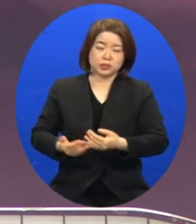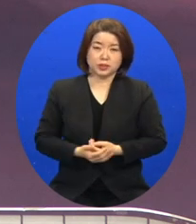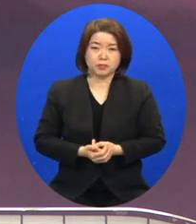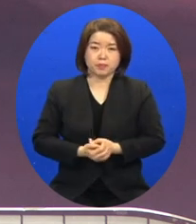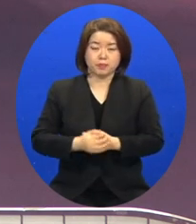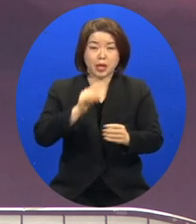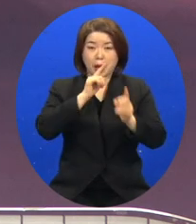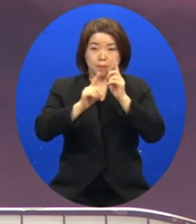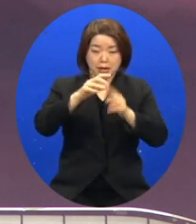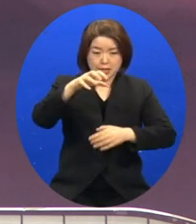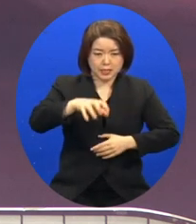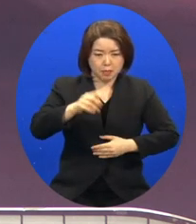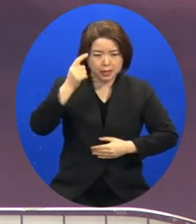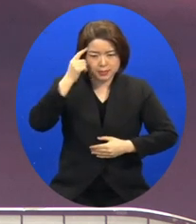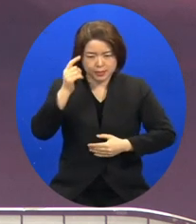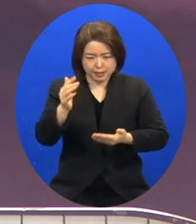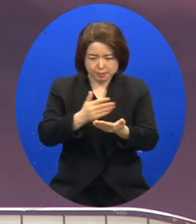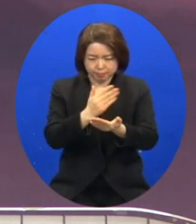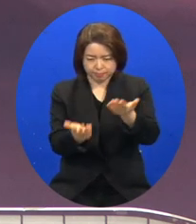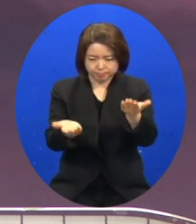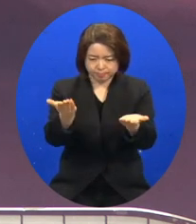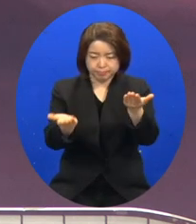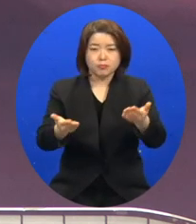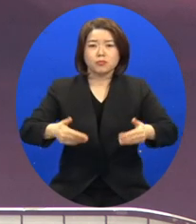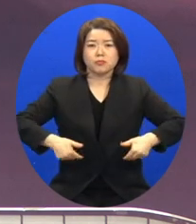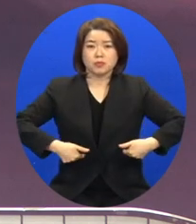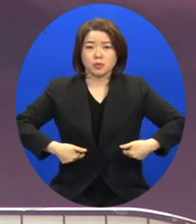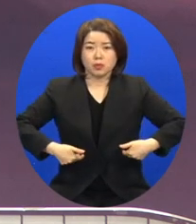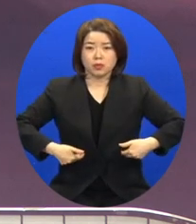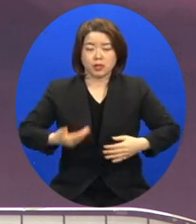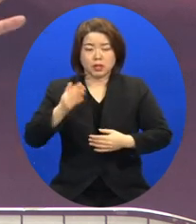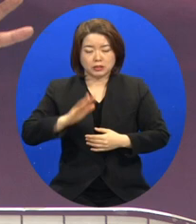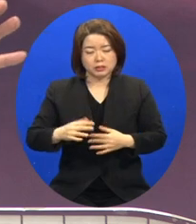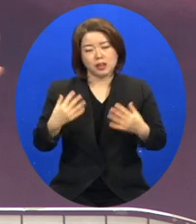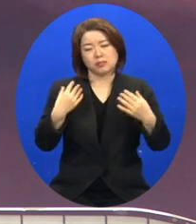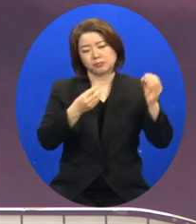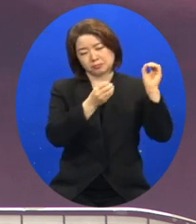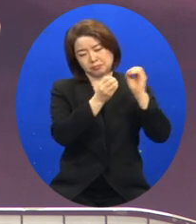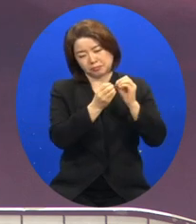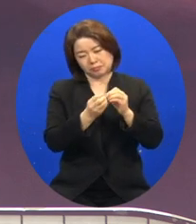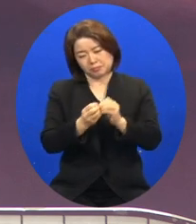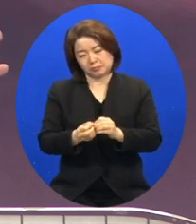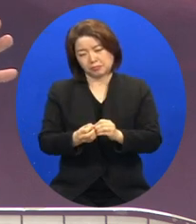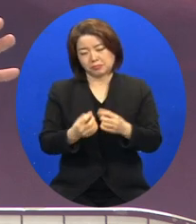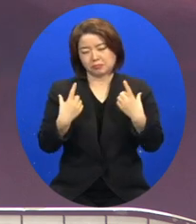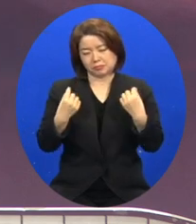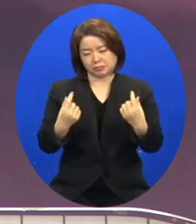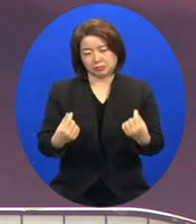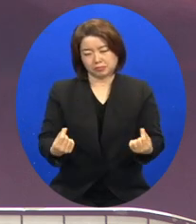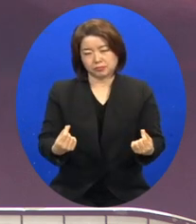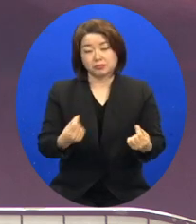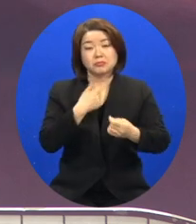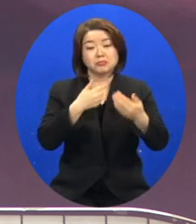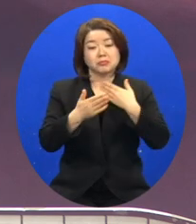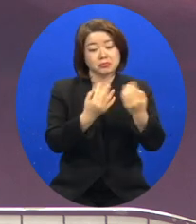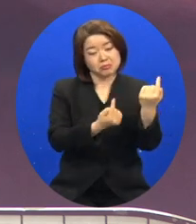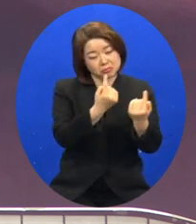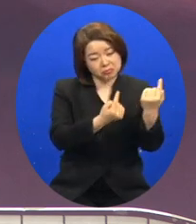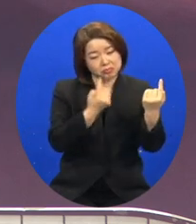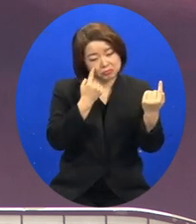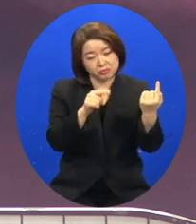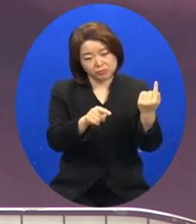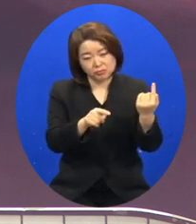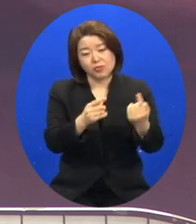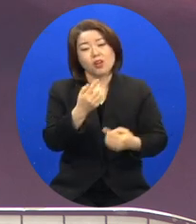말씀 앞에서 분별이 되어야 되는데 그냥 관례대로 지나는 우리 경험에 비추어서 뭐 그럴 수도 있지 라고